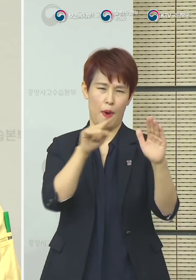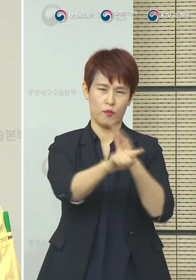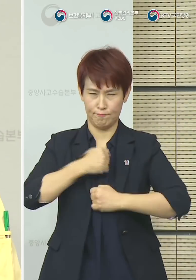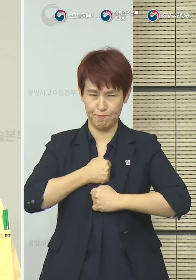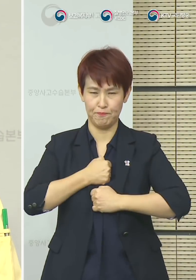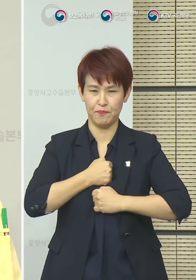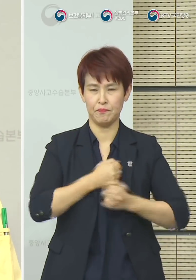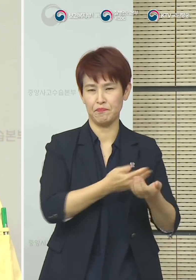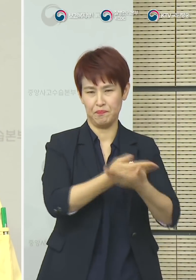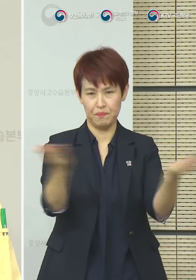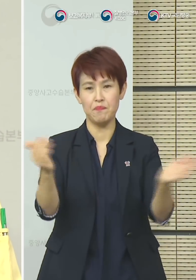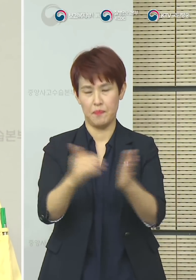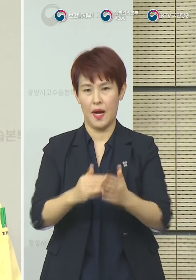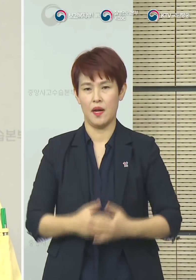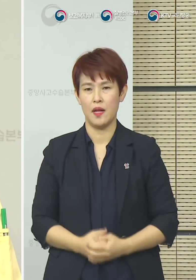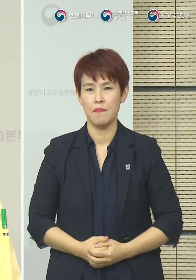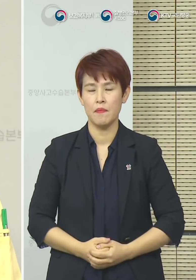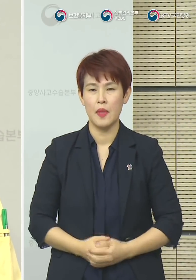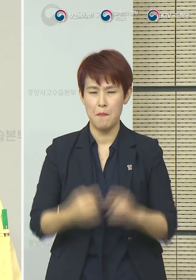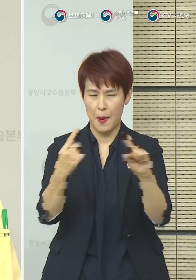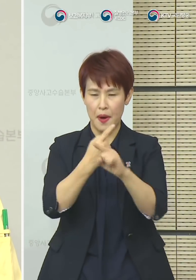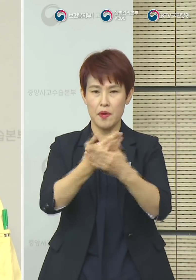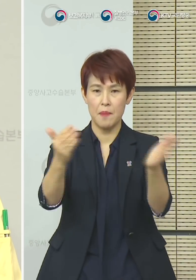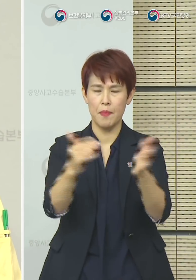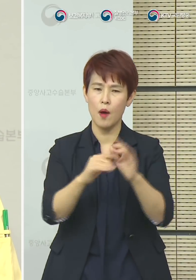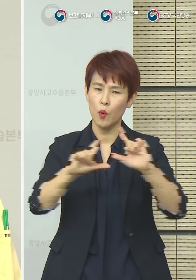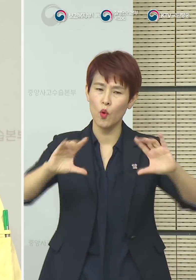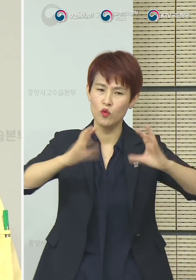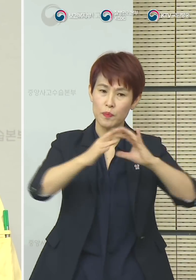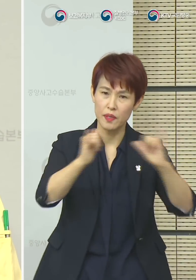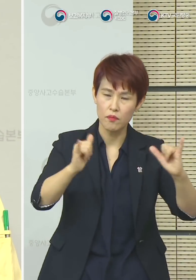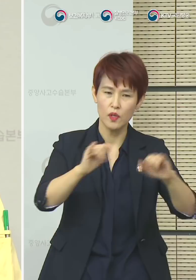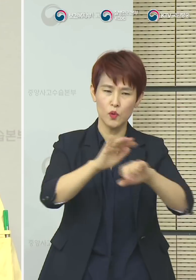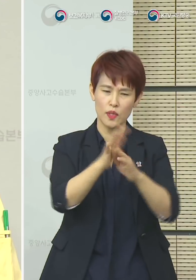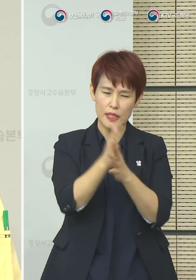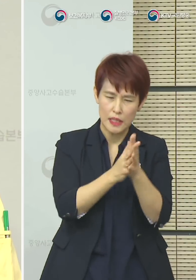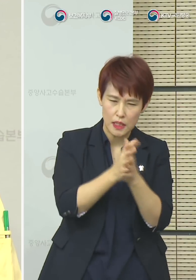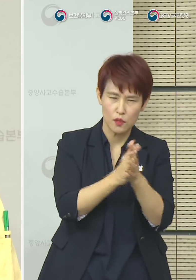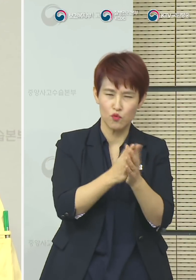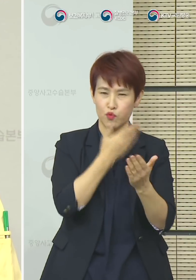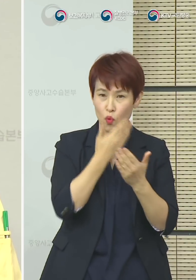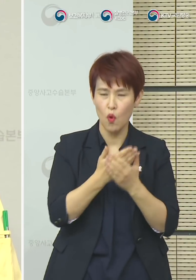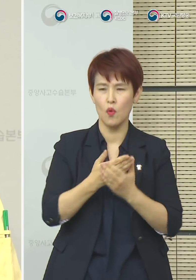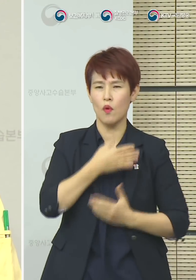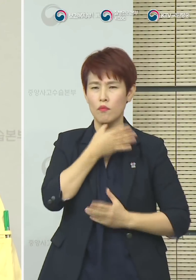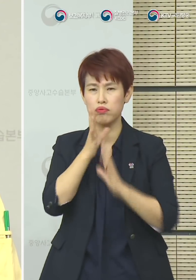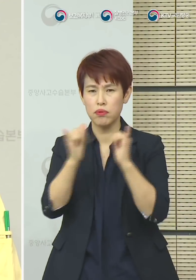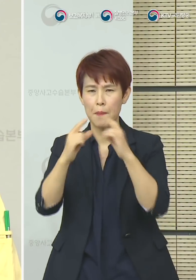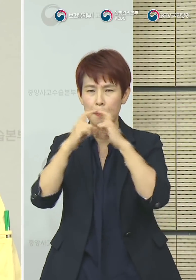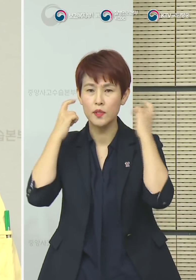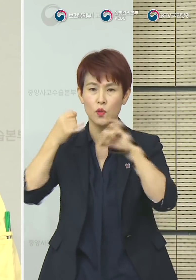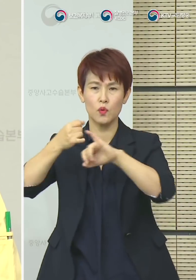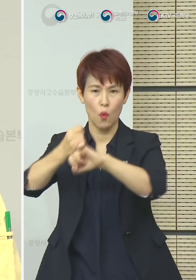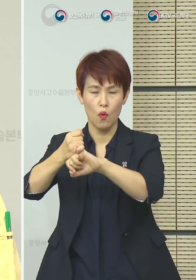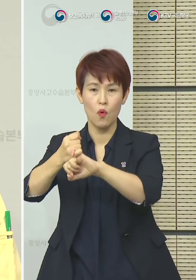방문하십시오. 기존 일반 국민들에 대한 손 씻기 등의 수칙과 노약자들에 대한 마스크 사용